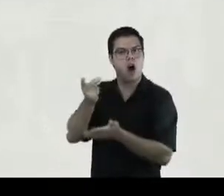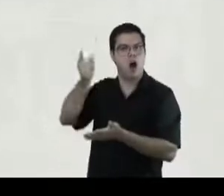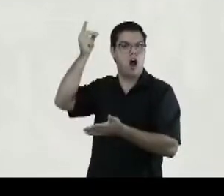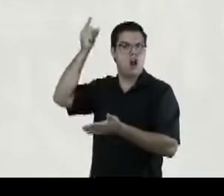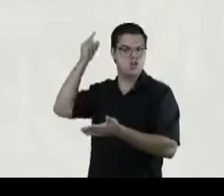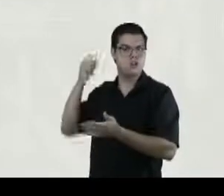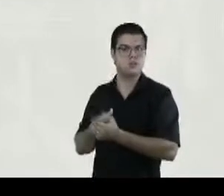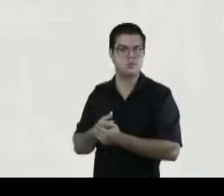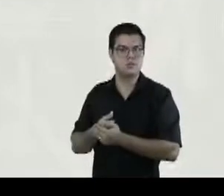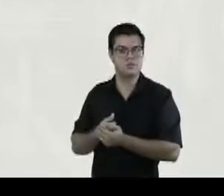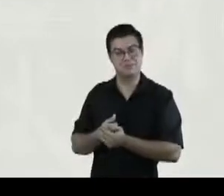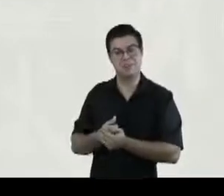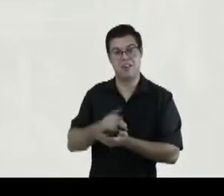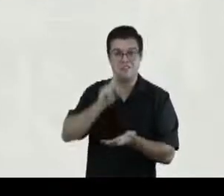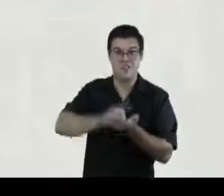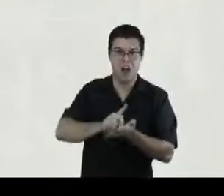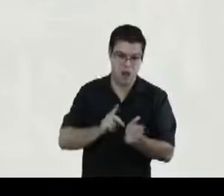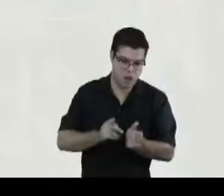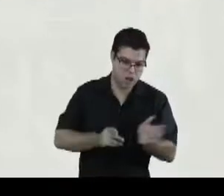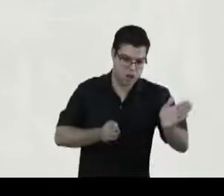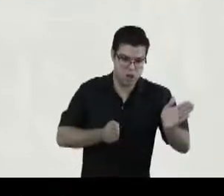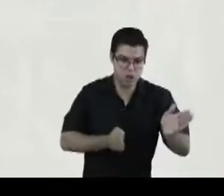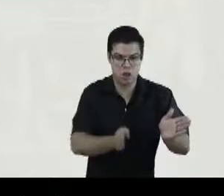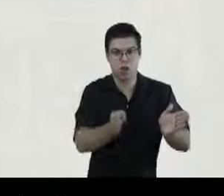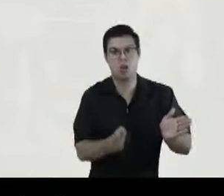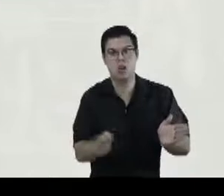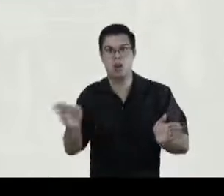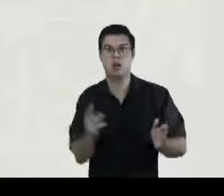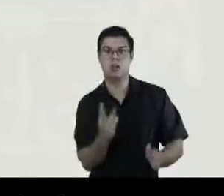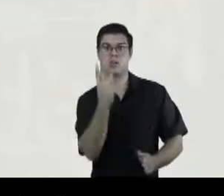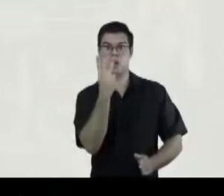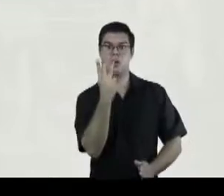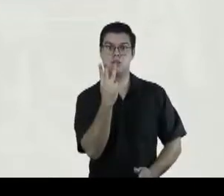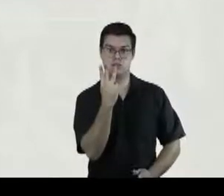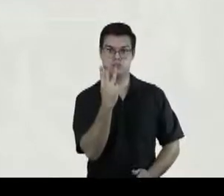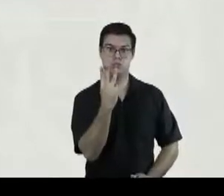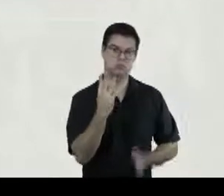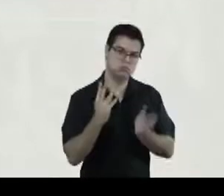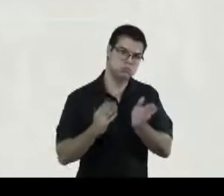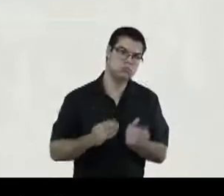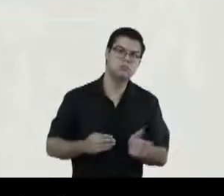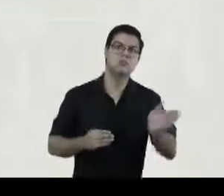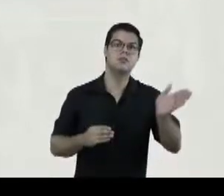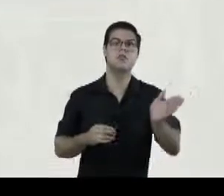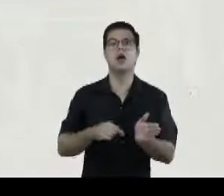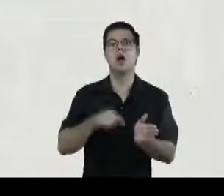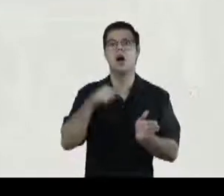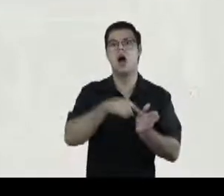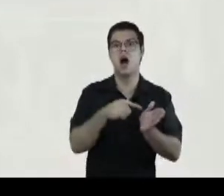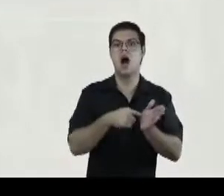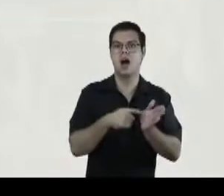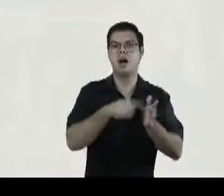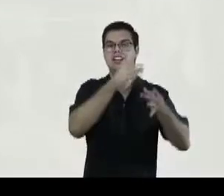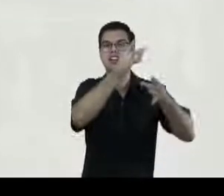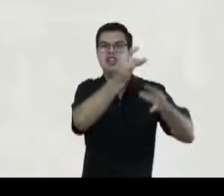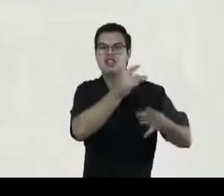première direction est celle d'une description complète et détaillée des ouvrages, qui fut à l'origine des